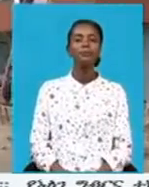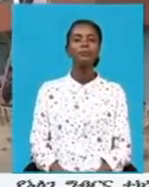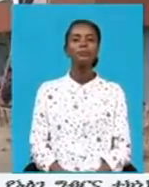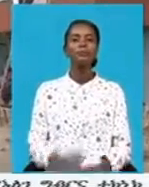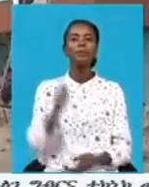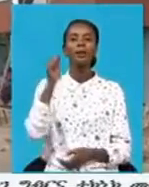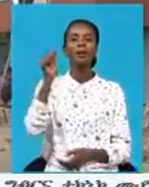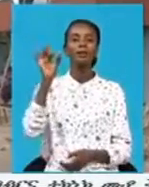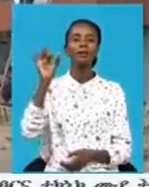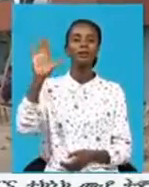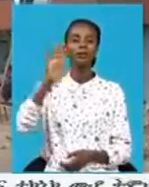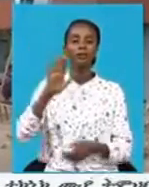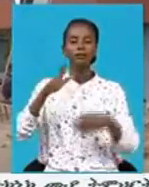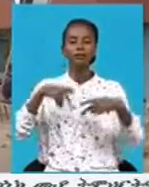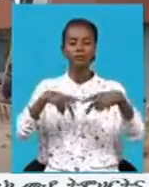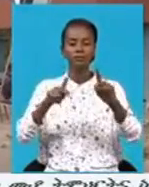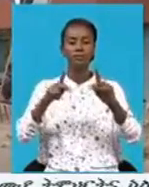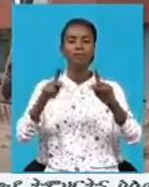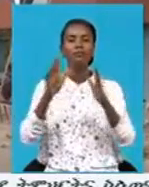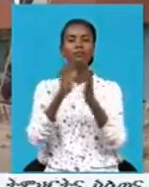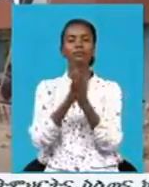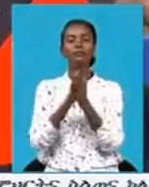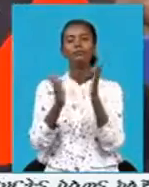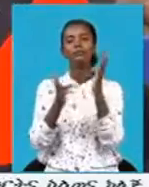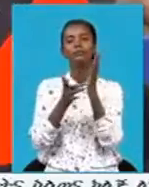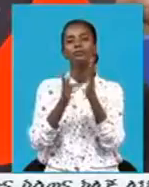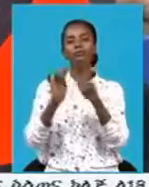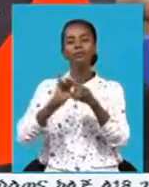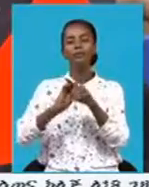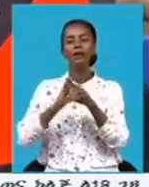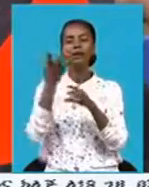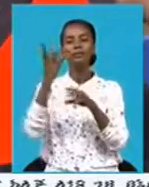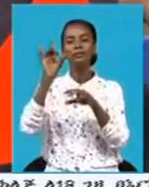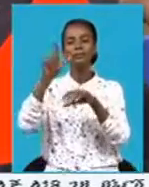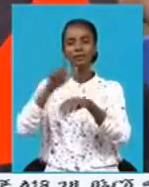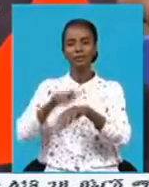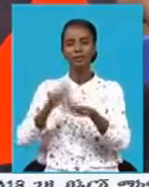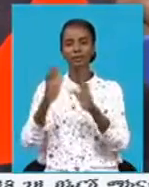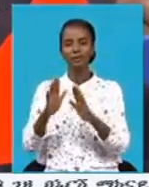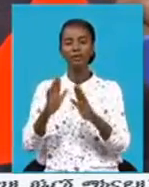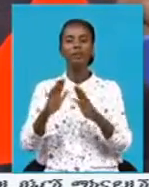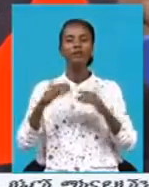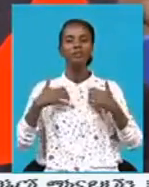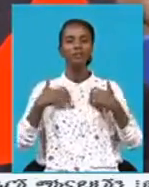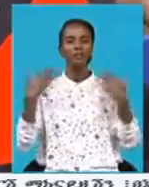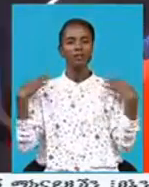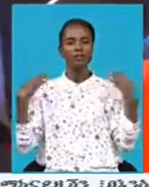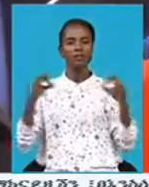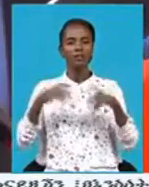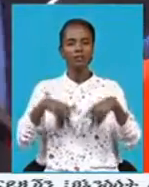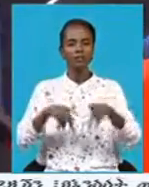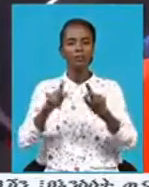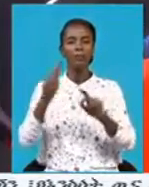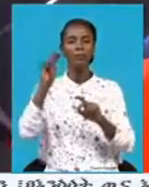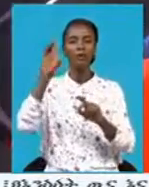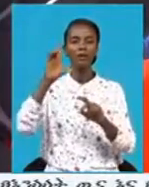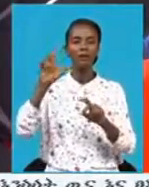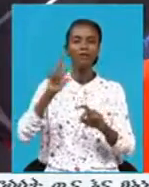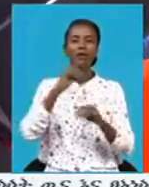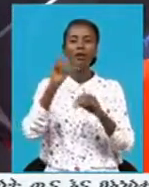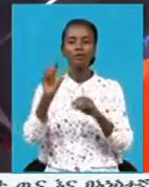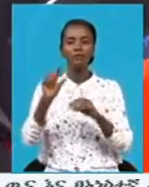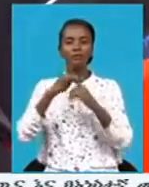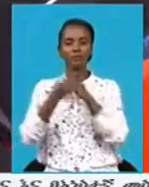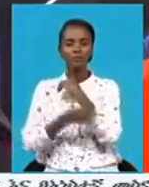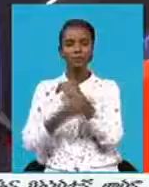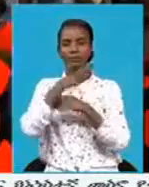የአላጌ ግብርና ቴክኒክና ሙያ ትምህርትና ስልጠና ኮሌጅ ለ18ኛ ጊዜ ያሰለጠናቸውን በእንስሳት ጤና እርሻ ሜካናይዜሽን በአነስተኛ መስኖ የትምህርት